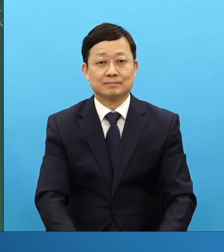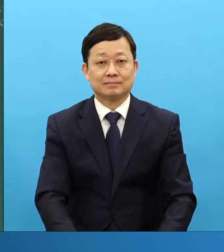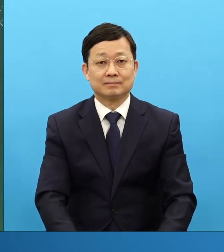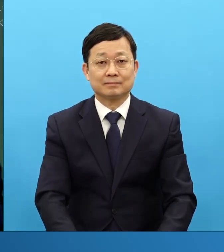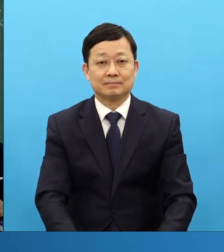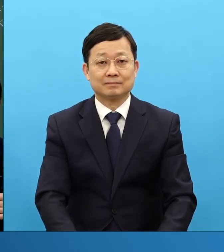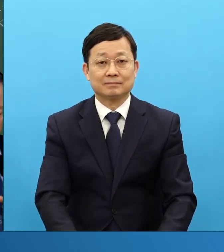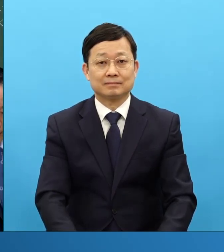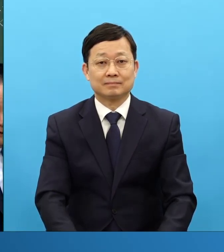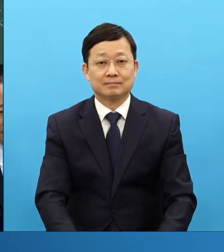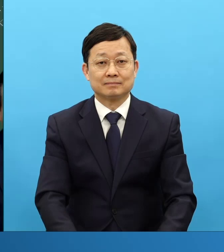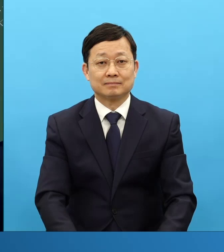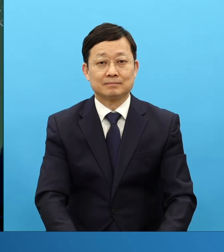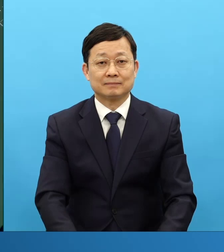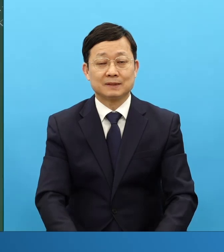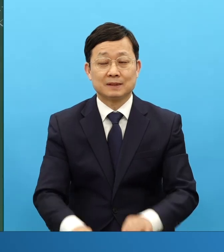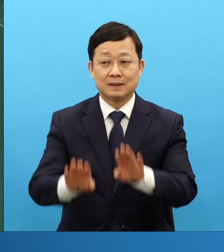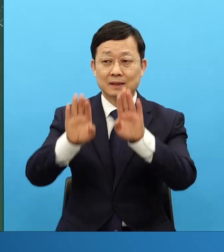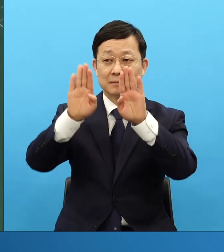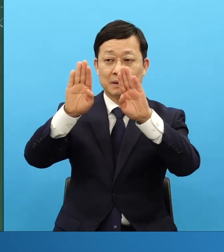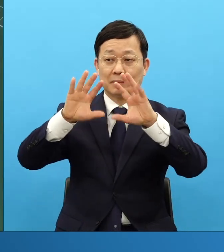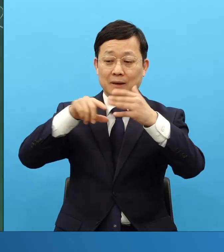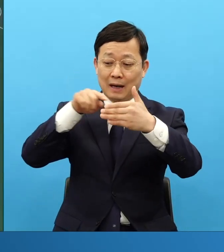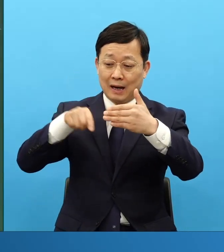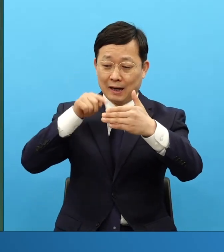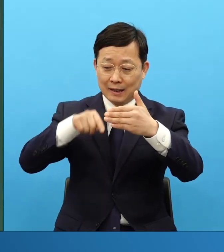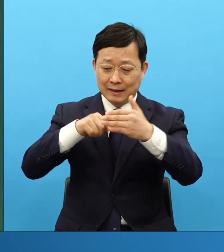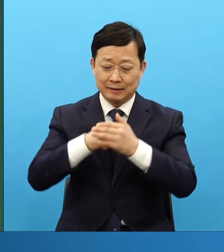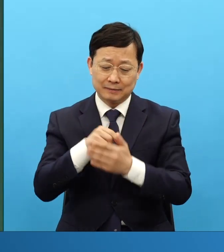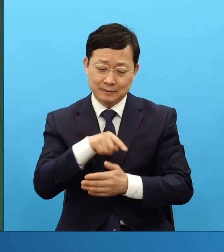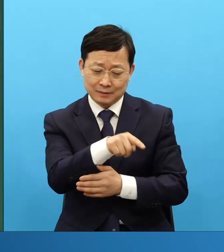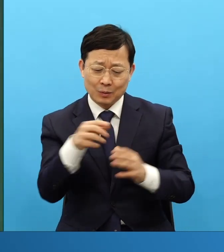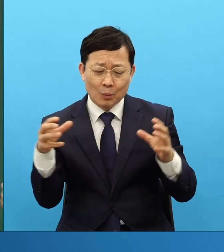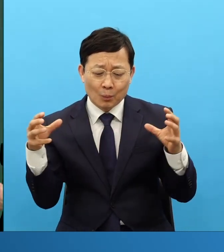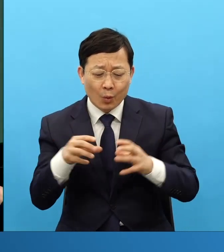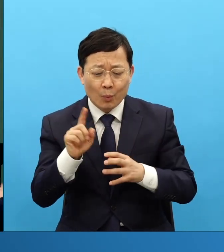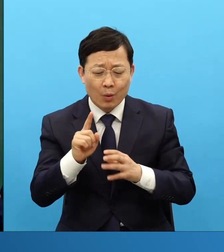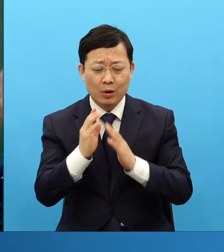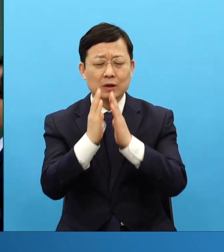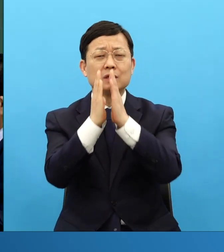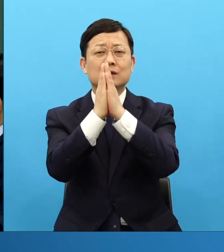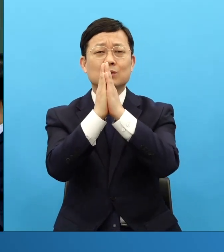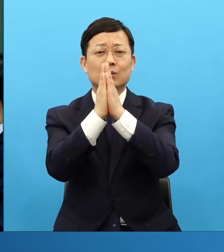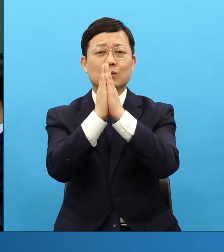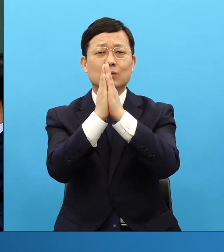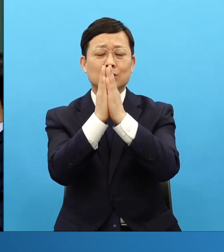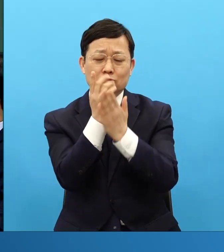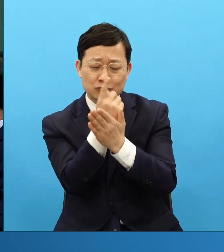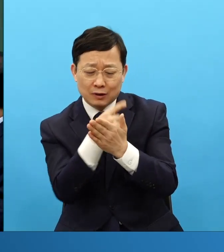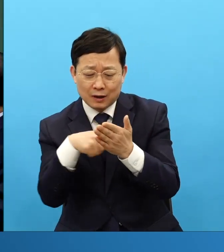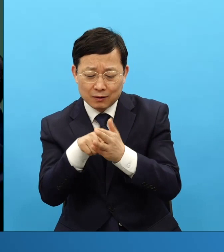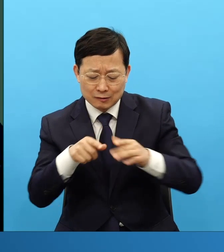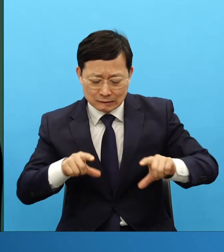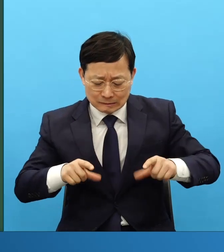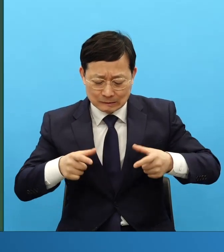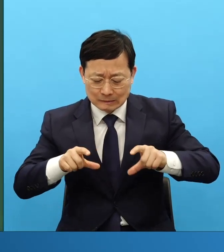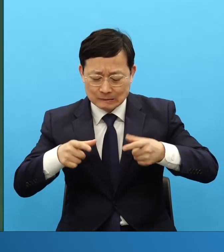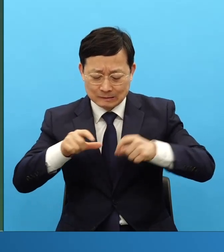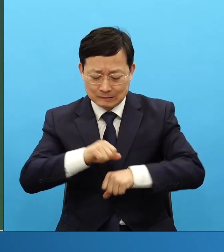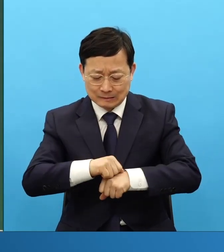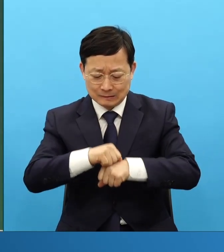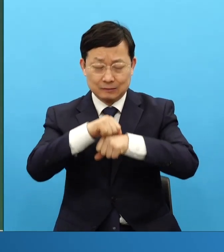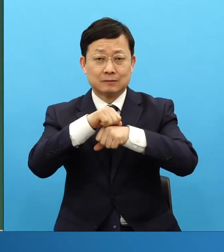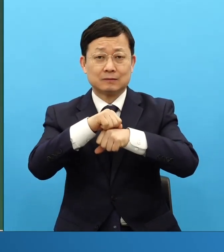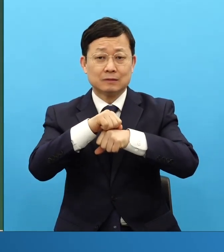기도의 망대를 제대로 만드는 그 길밖에 없습니다. The only way for them to properly raise a partisan of prayer. 그래서